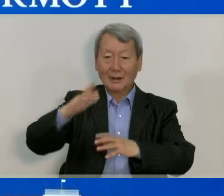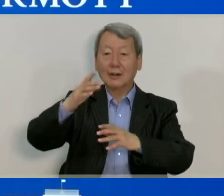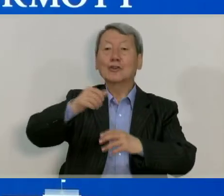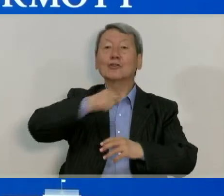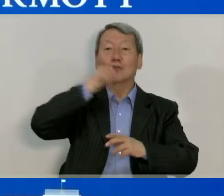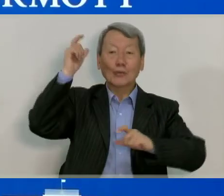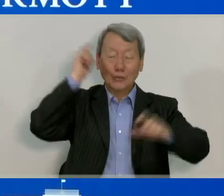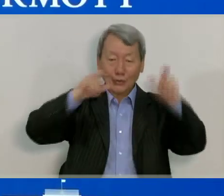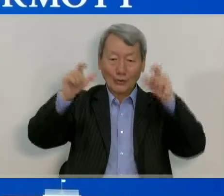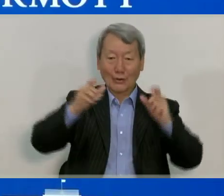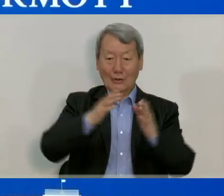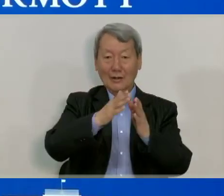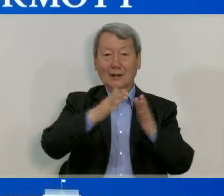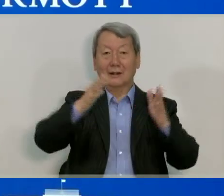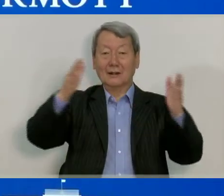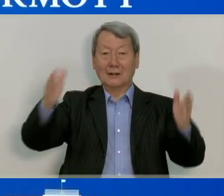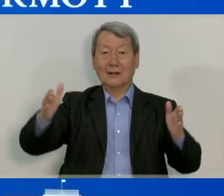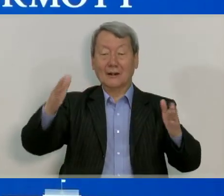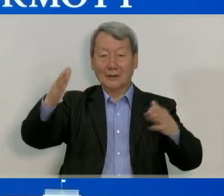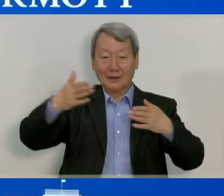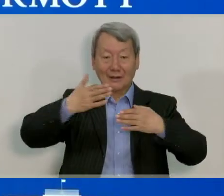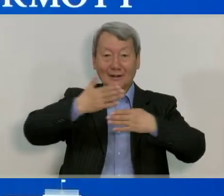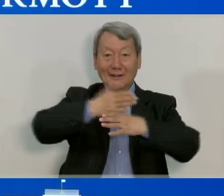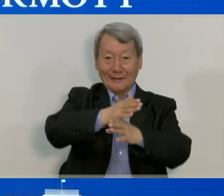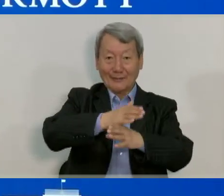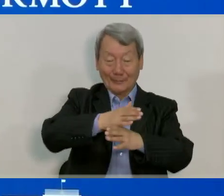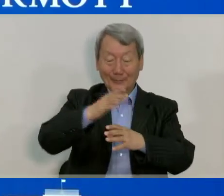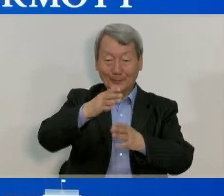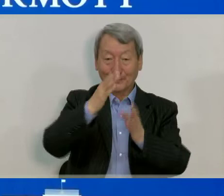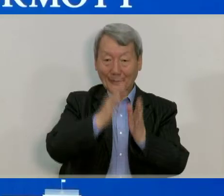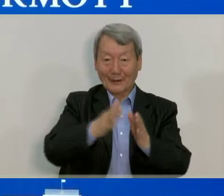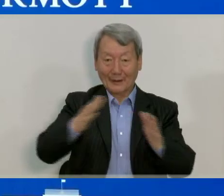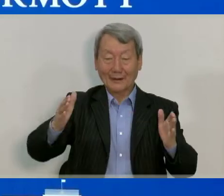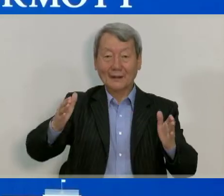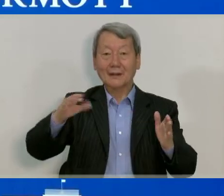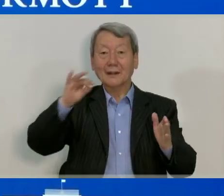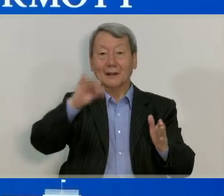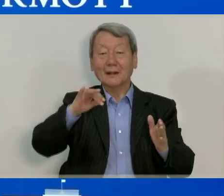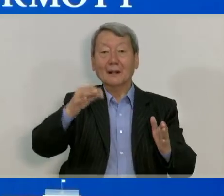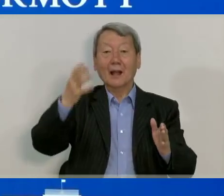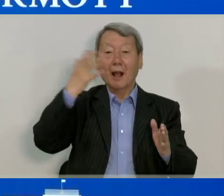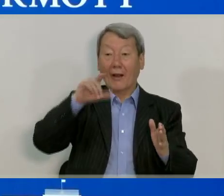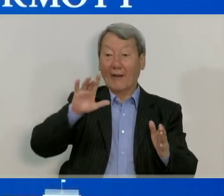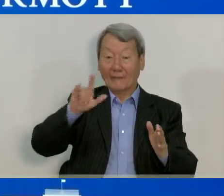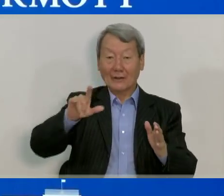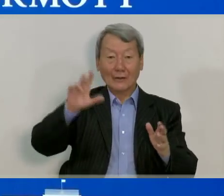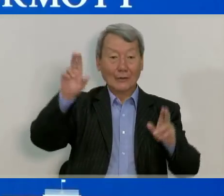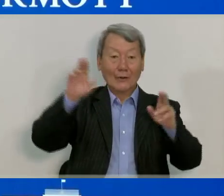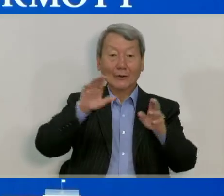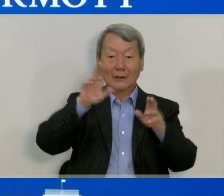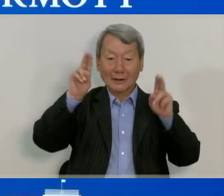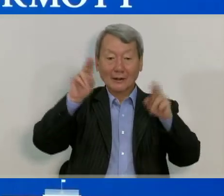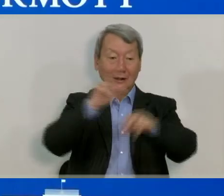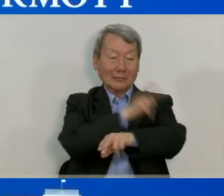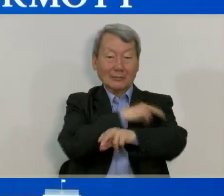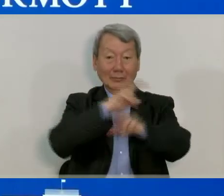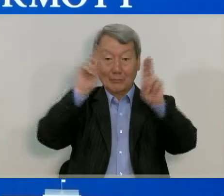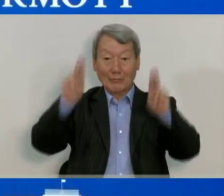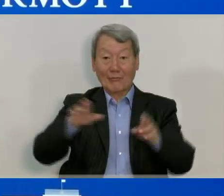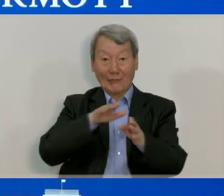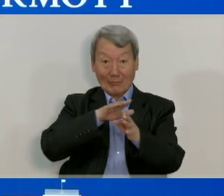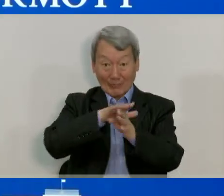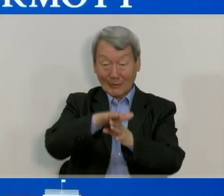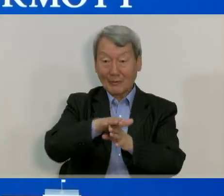Допустим, этот процесс разбить на несколько этапов. И, соответственно, при соблюдении всех